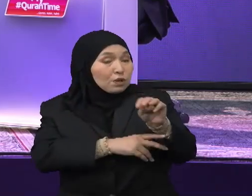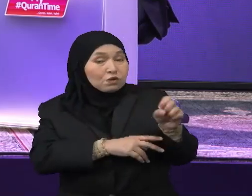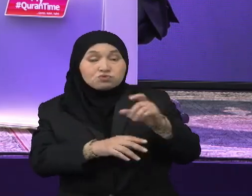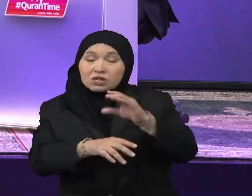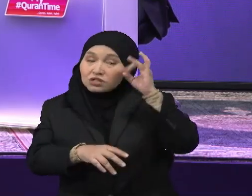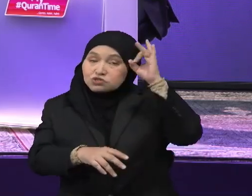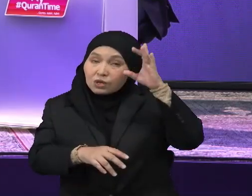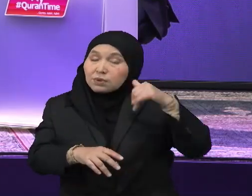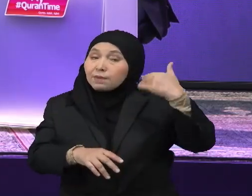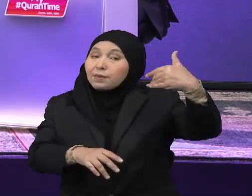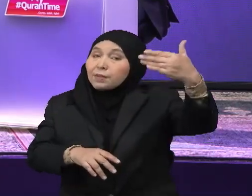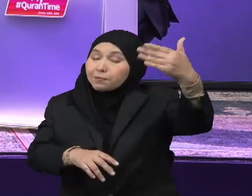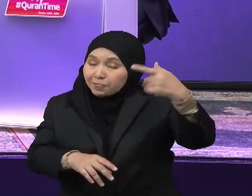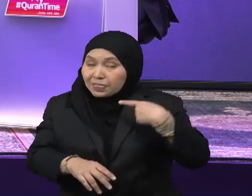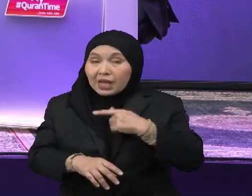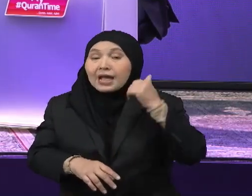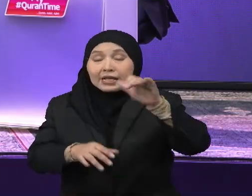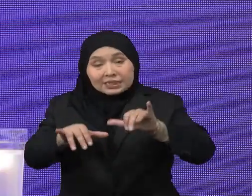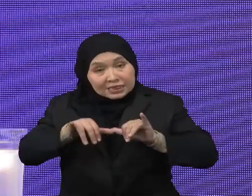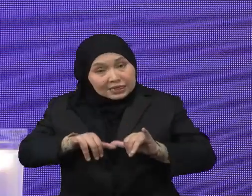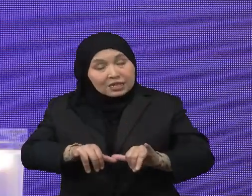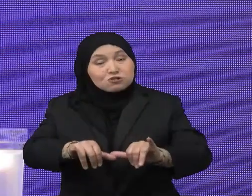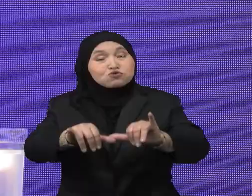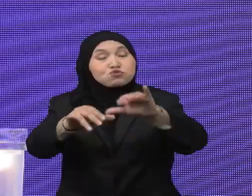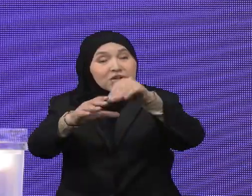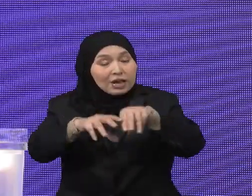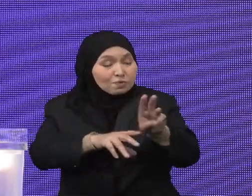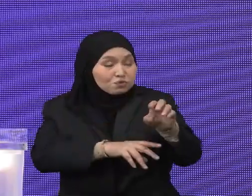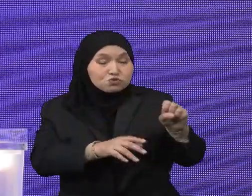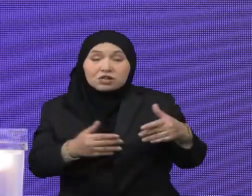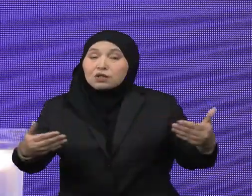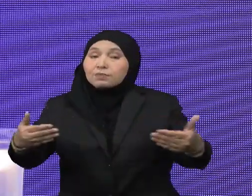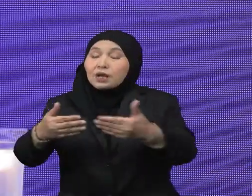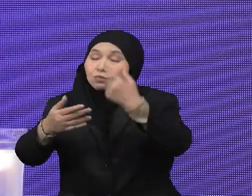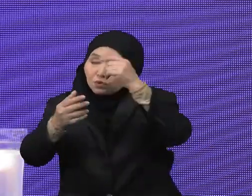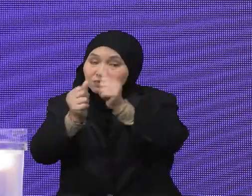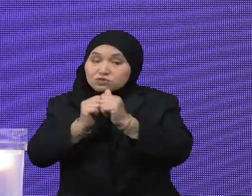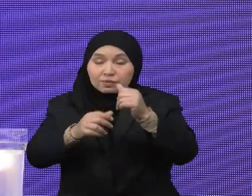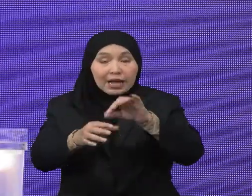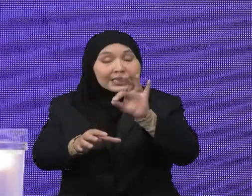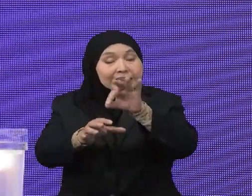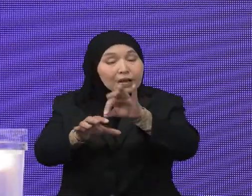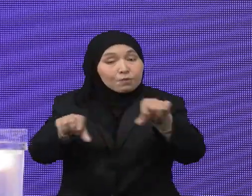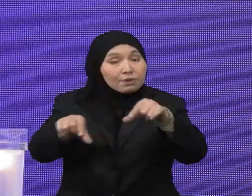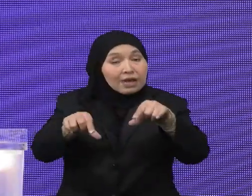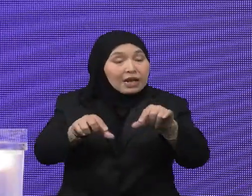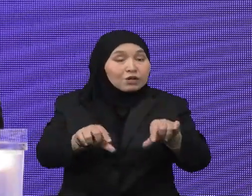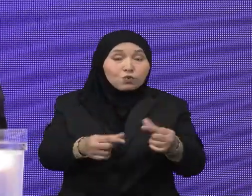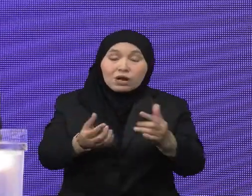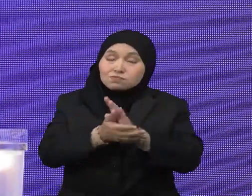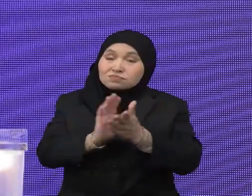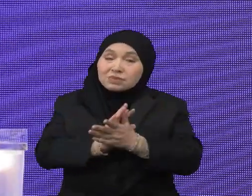insya Allah pada masa-masalah akan datang kita akan terus dalam halaman seterusnya dan tonton dijemput untuk bersama dalam tabung Alquran sebagai